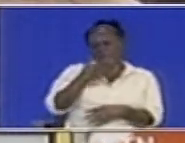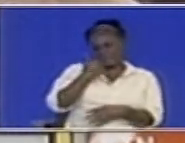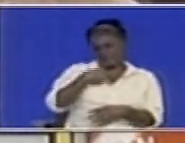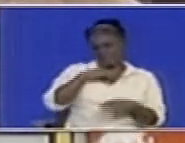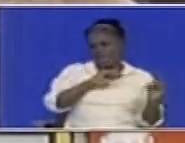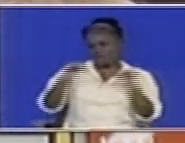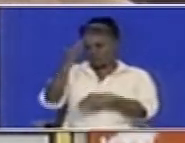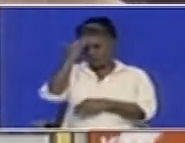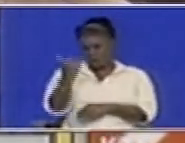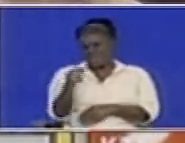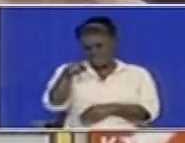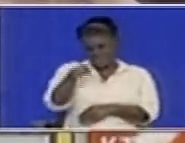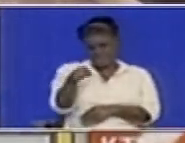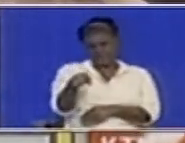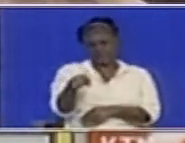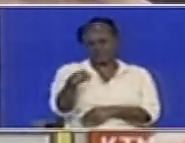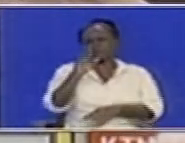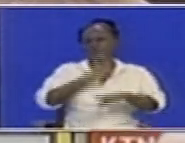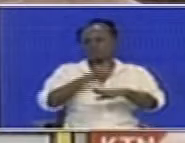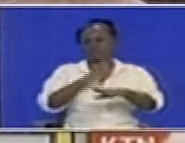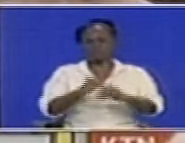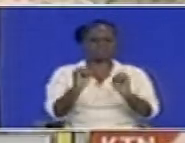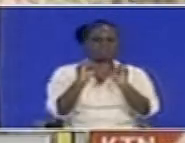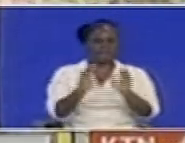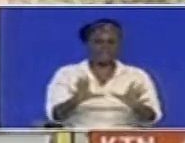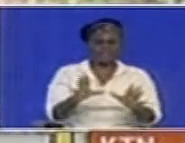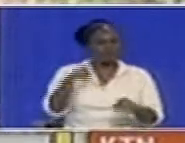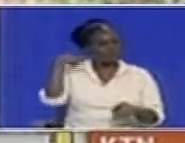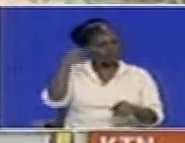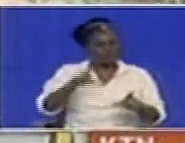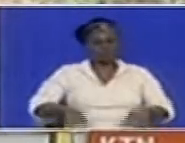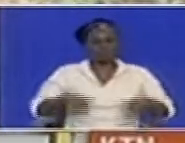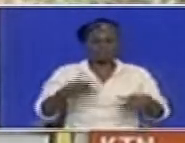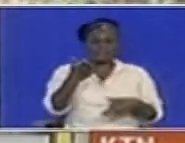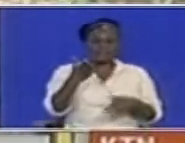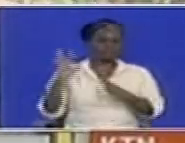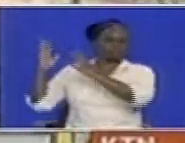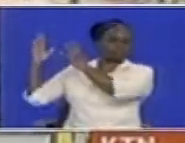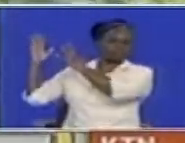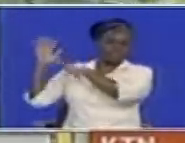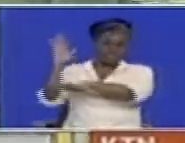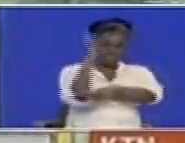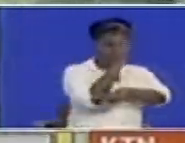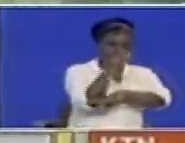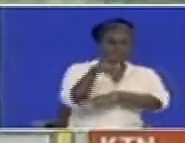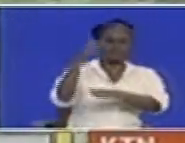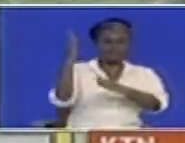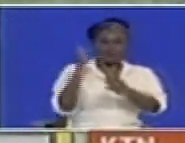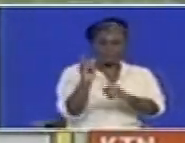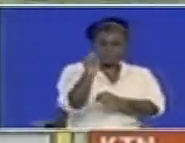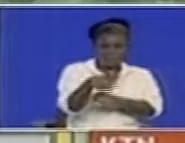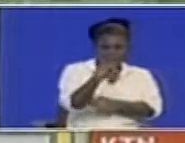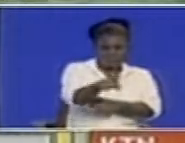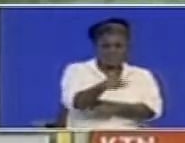kwa sababu hapa si vizuri, pale pazuri pa kuishi. Hii ni baadhi ya miti ambayo wenyeji wamelazimika kuipanda katika baadhi